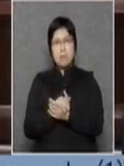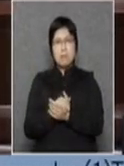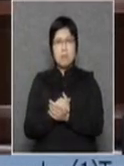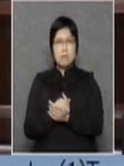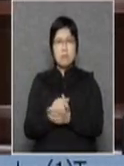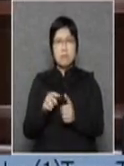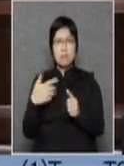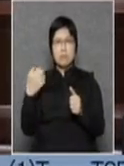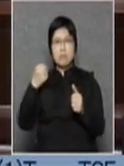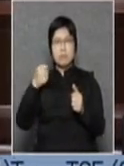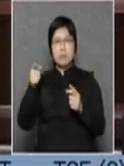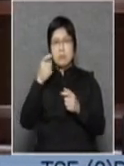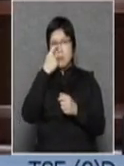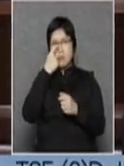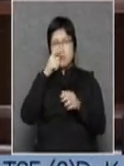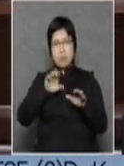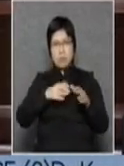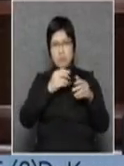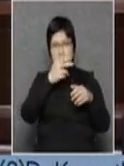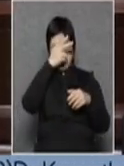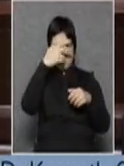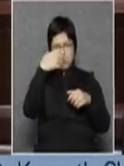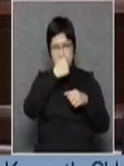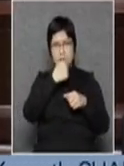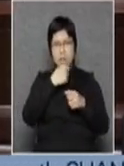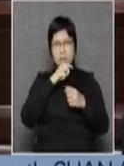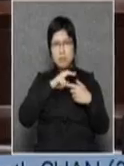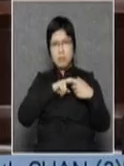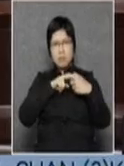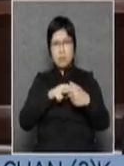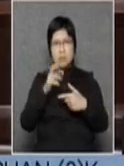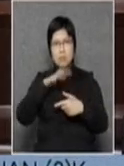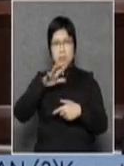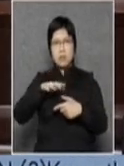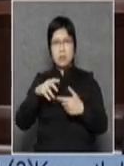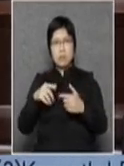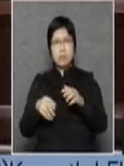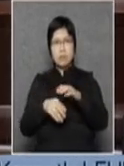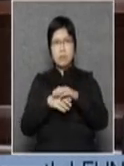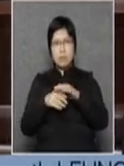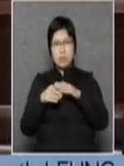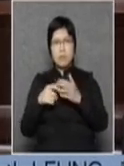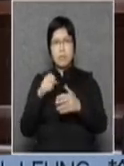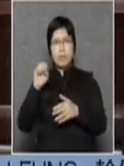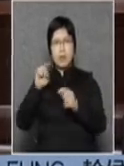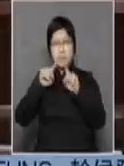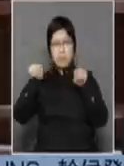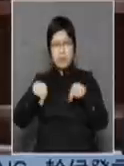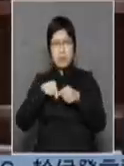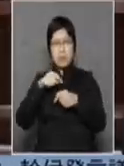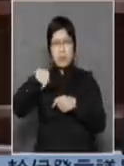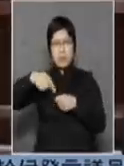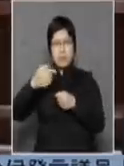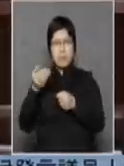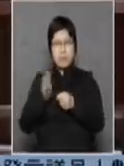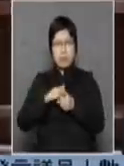主席，梁振英上任之後呢就立即推出一個叫做5000户嘅白表免補地價購買二手居